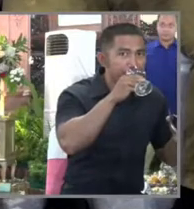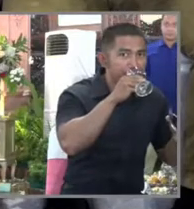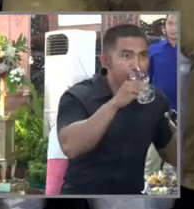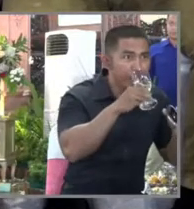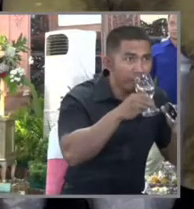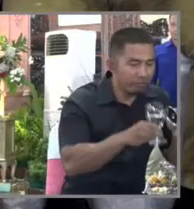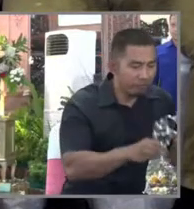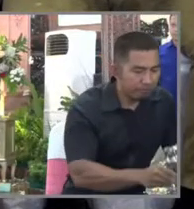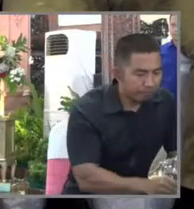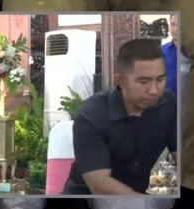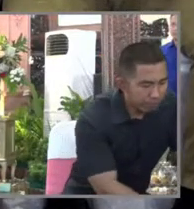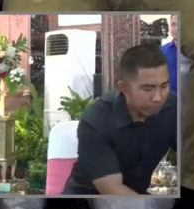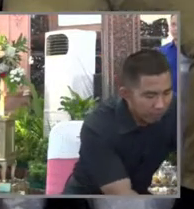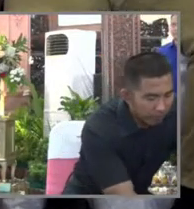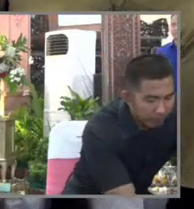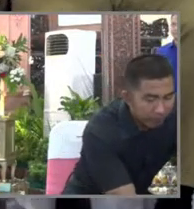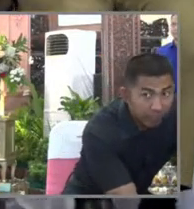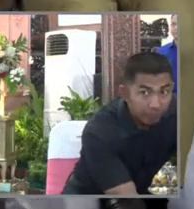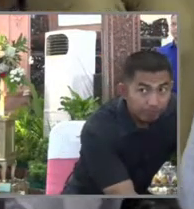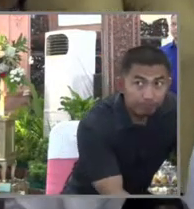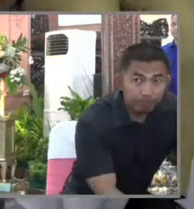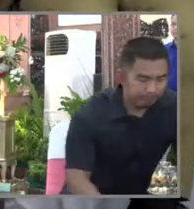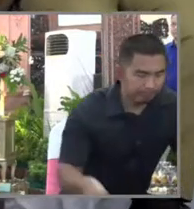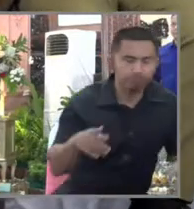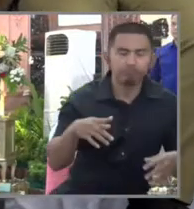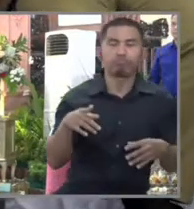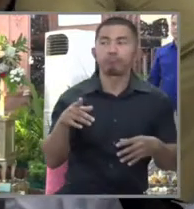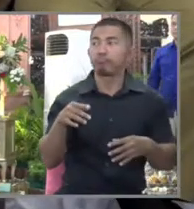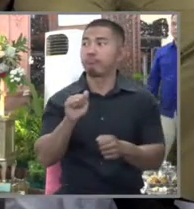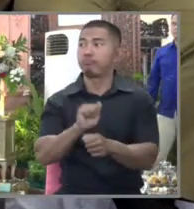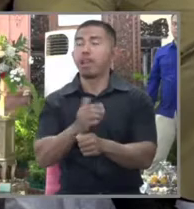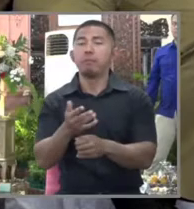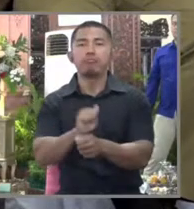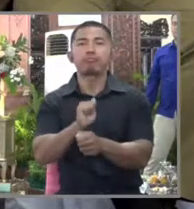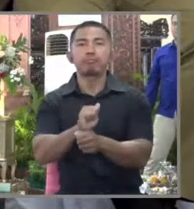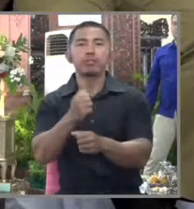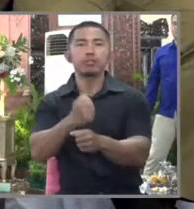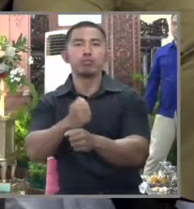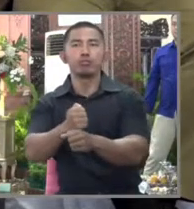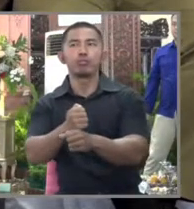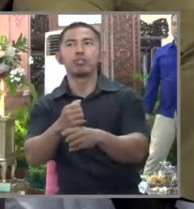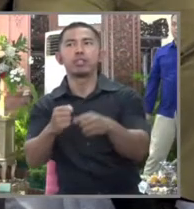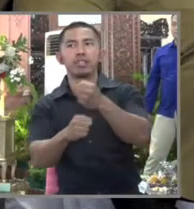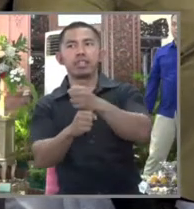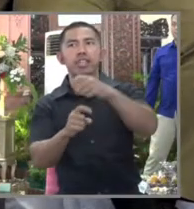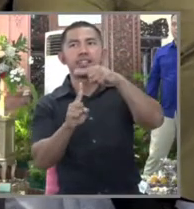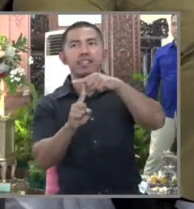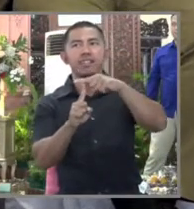wabarakatuh. Kami mewakili dari GTT PTT SD SMP dari Kabupaten Jepara, Bapak.